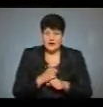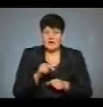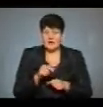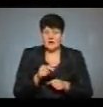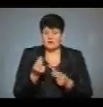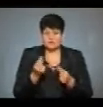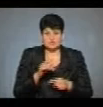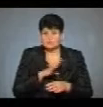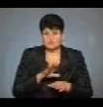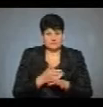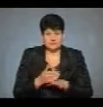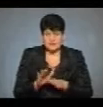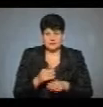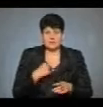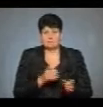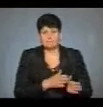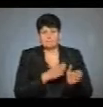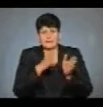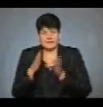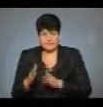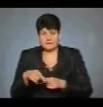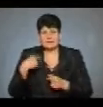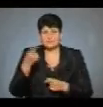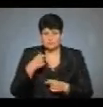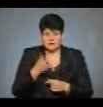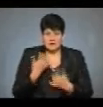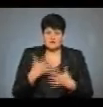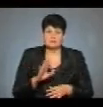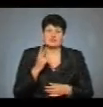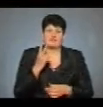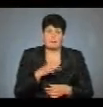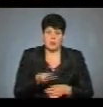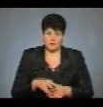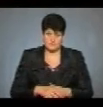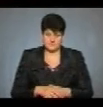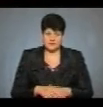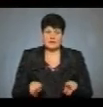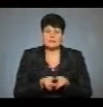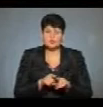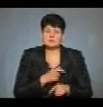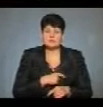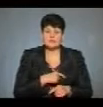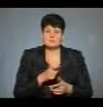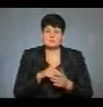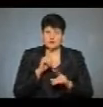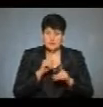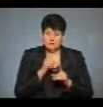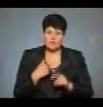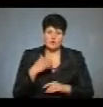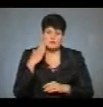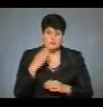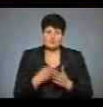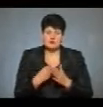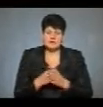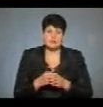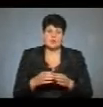гроші не були виділені, ми перекидаємо цей мільйон на наступний рік і вже буде 2 мільйони. Також депутати міської ради проголосували за бюджет громади